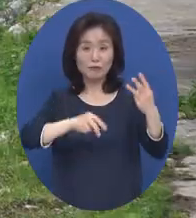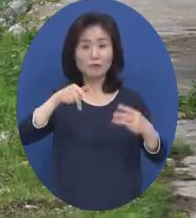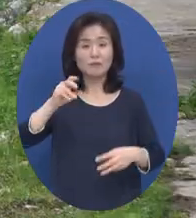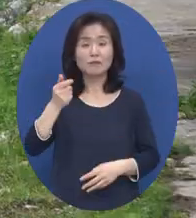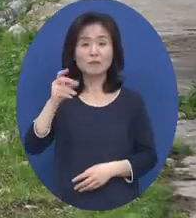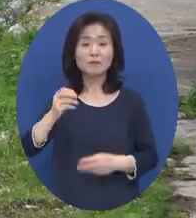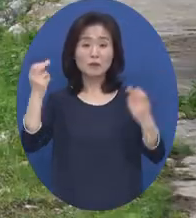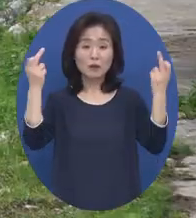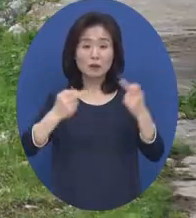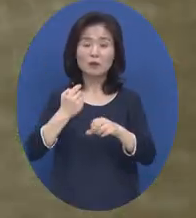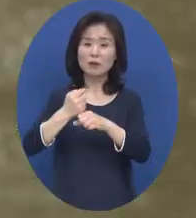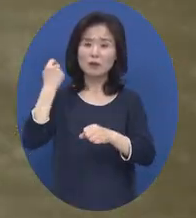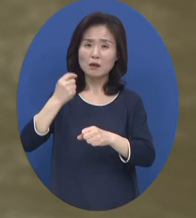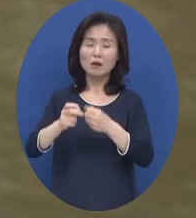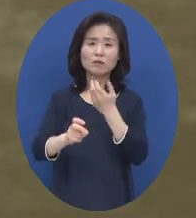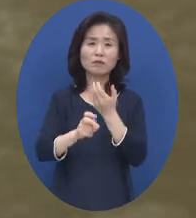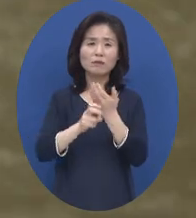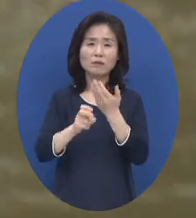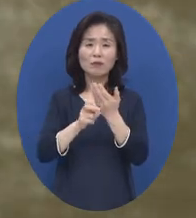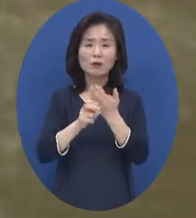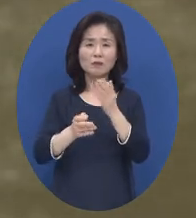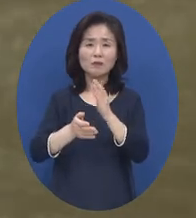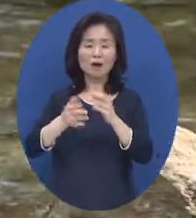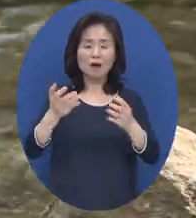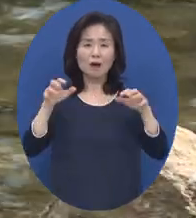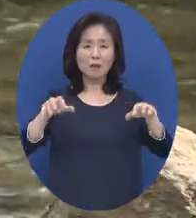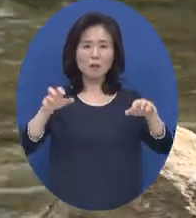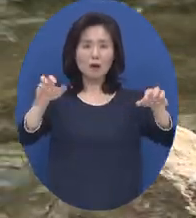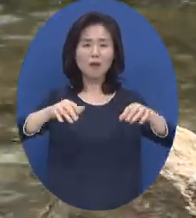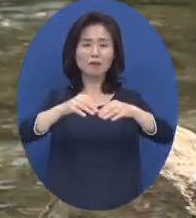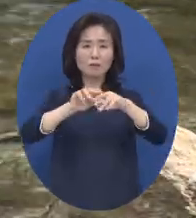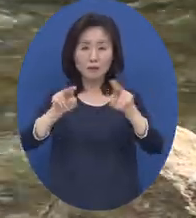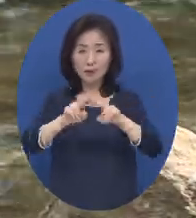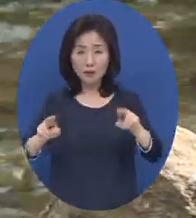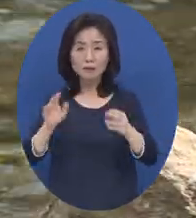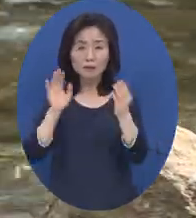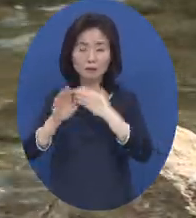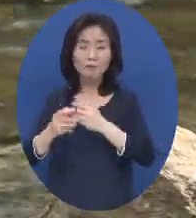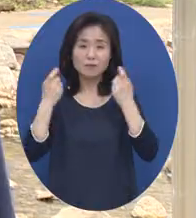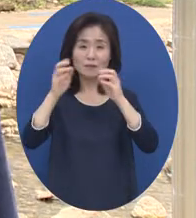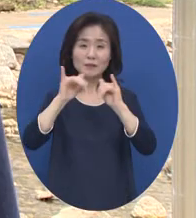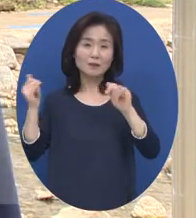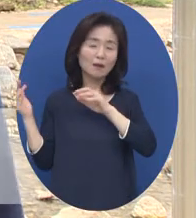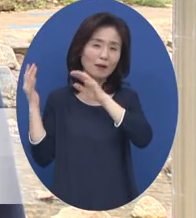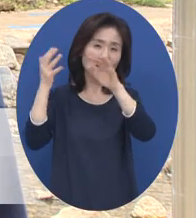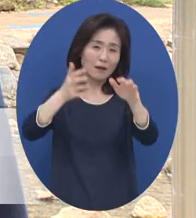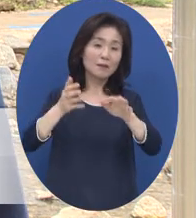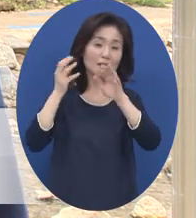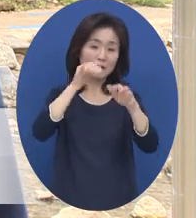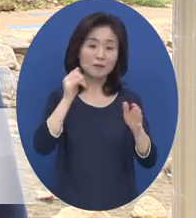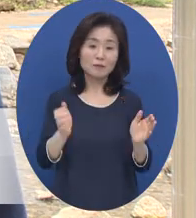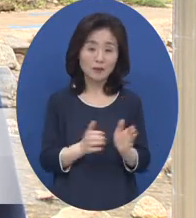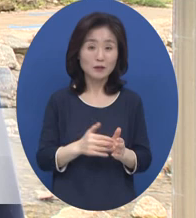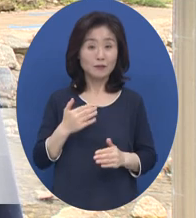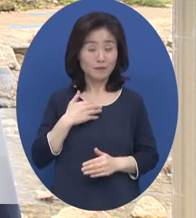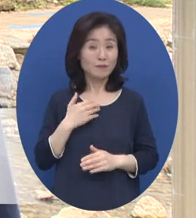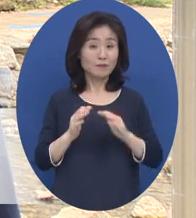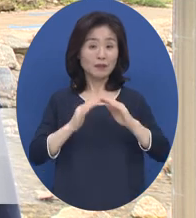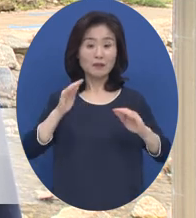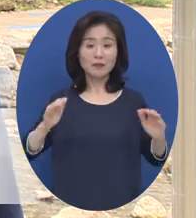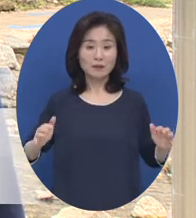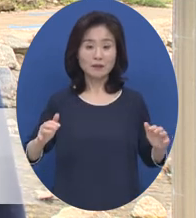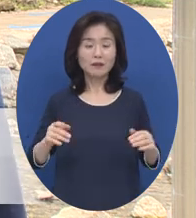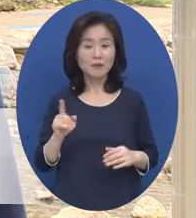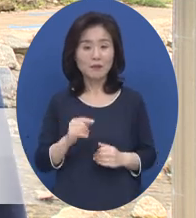지난해불법건축물들이철거된이후 ,계곡에는 방문객들로가득차있다. 우리마을